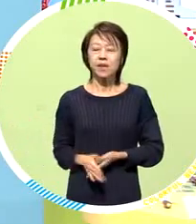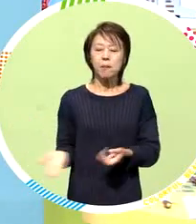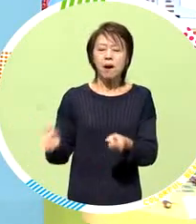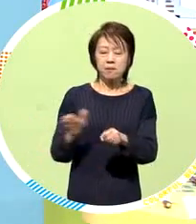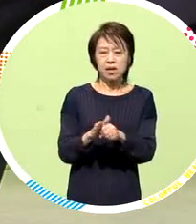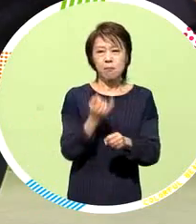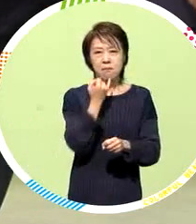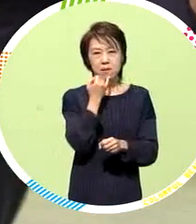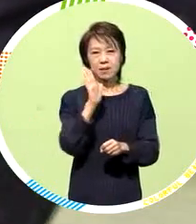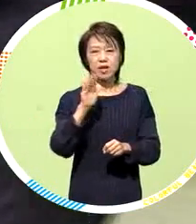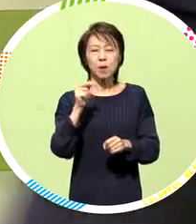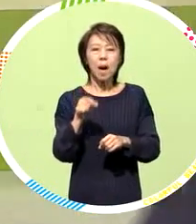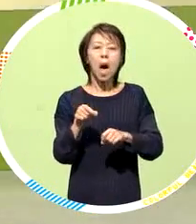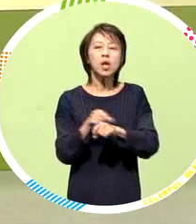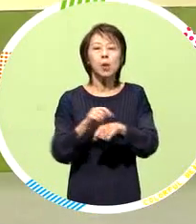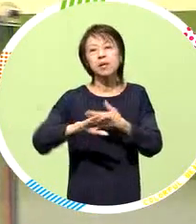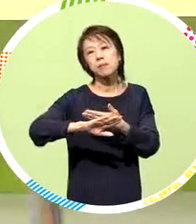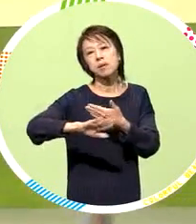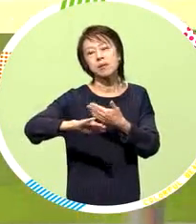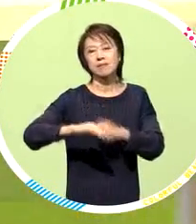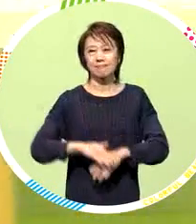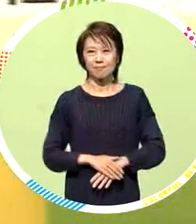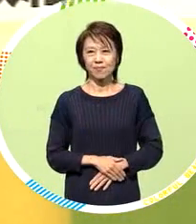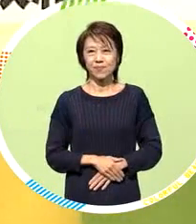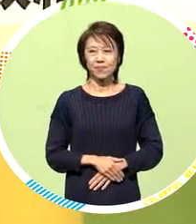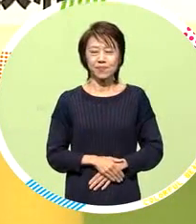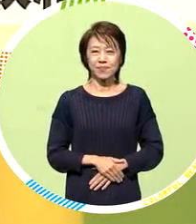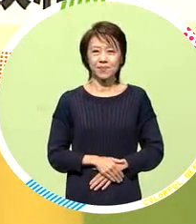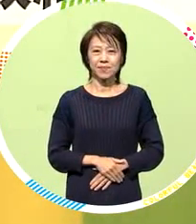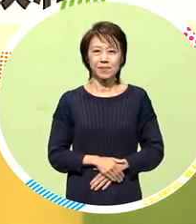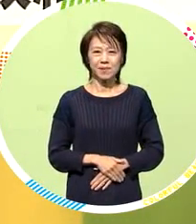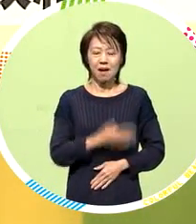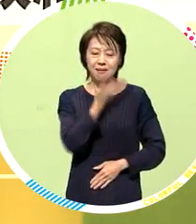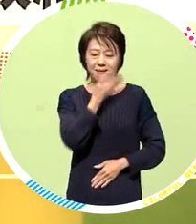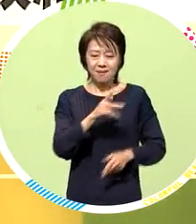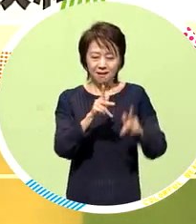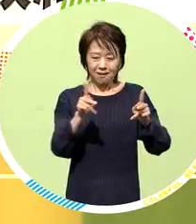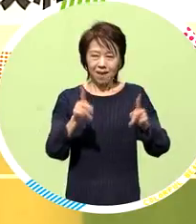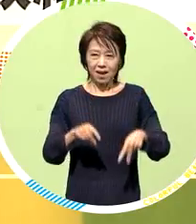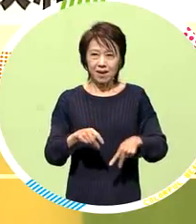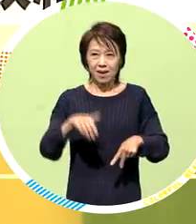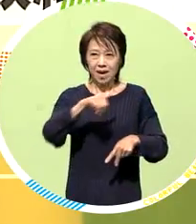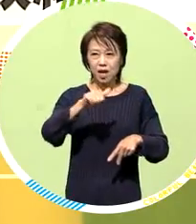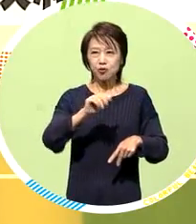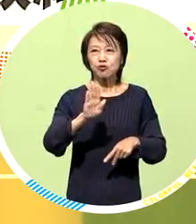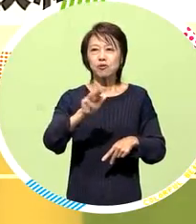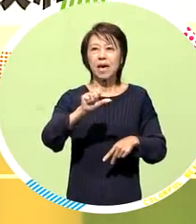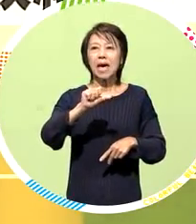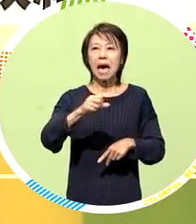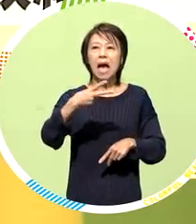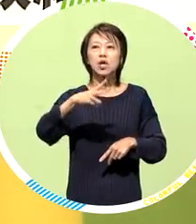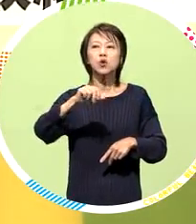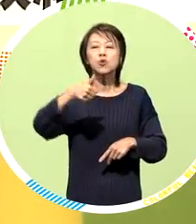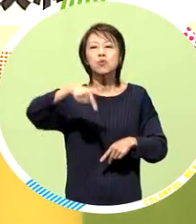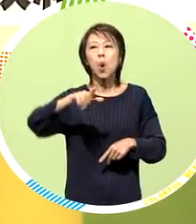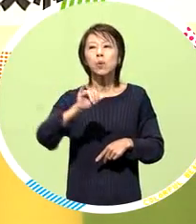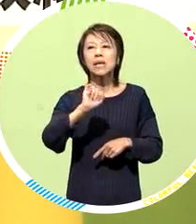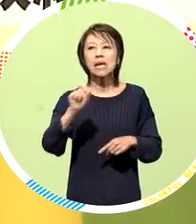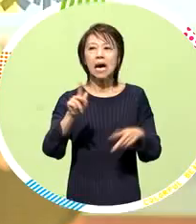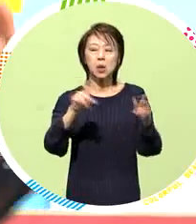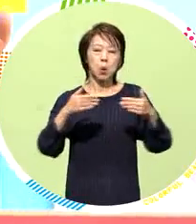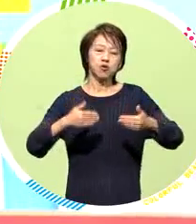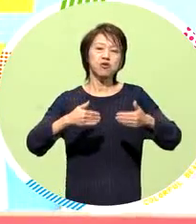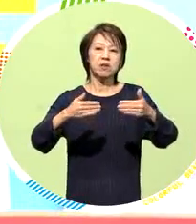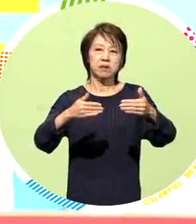てもいいんですけどちょっと特別に10 f 重要課題ヘルスケアニューフロンティアの推進という意味ですねこれあの